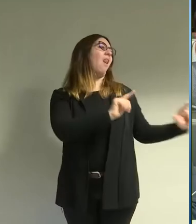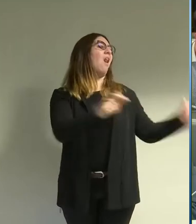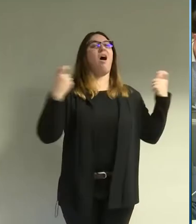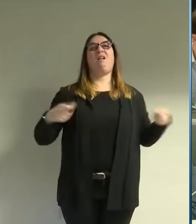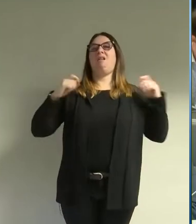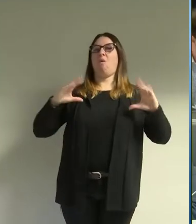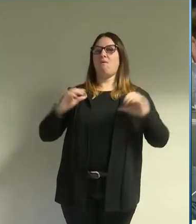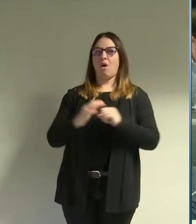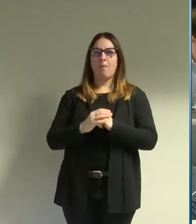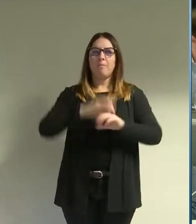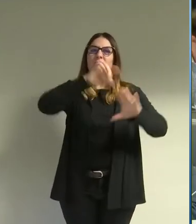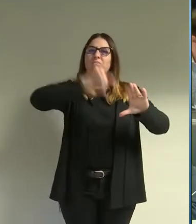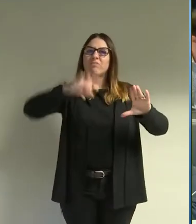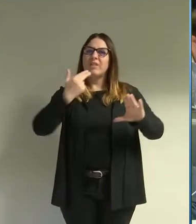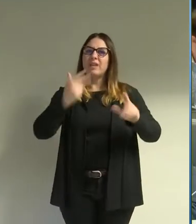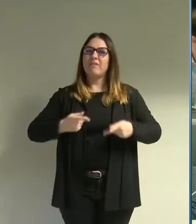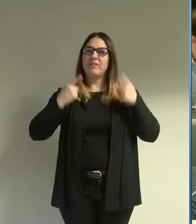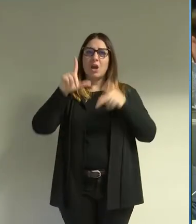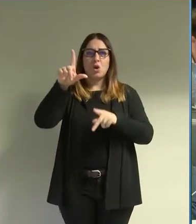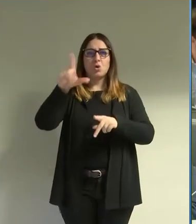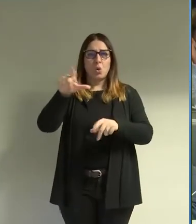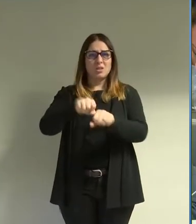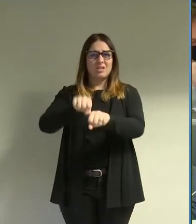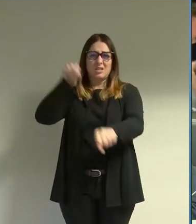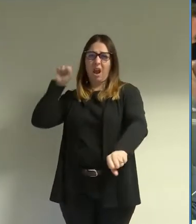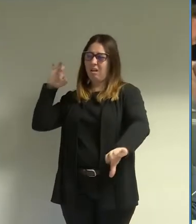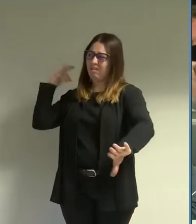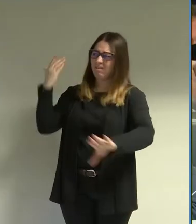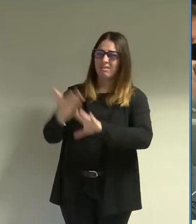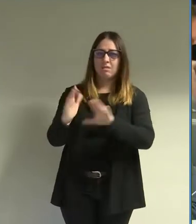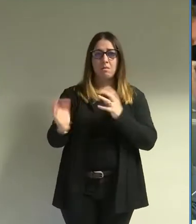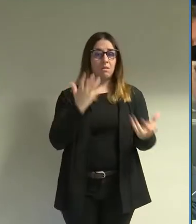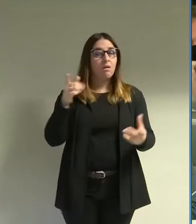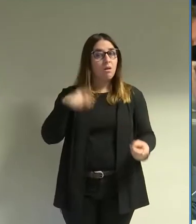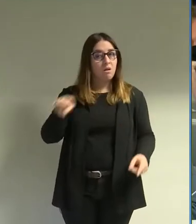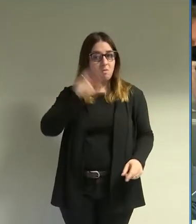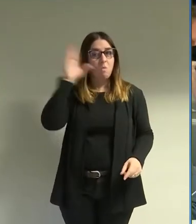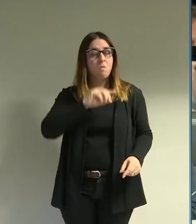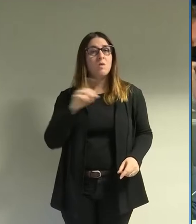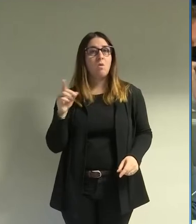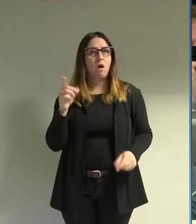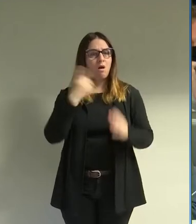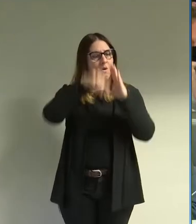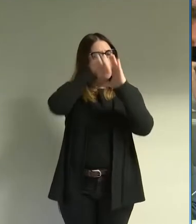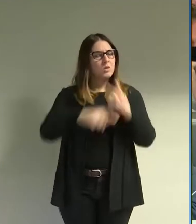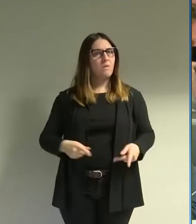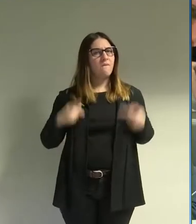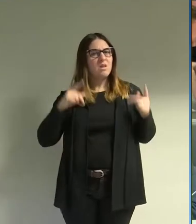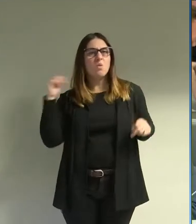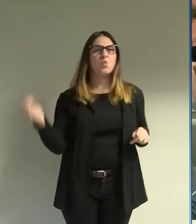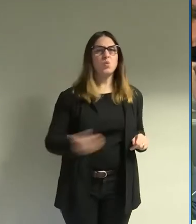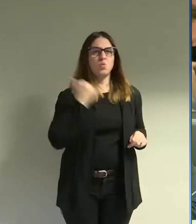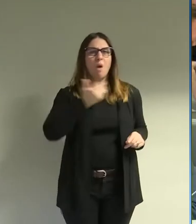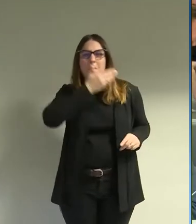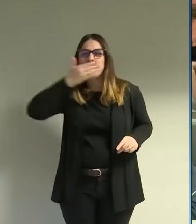indicateurs de qualité de vie depuis plus de deux siècles n'ont eu de cesse de montrer et vous avez tendance à l'oublier que les conditions de vie pour tous se sont